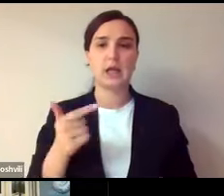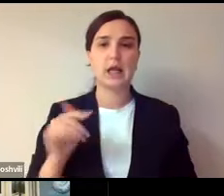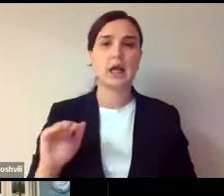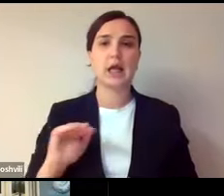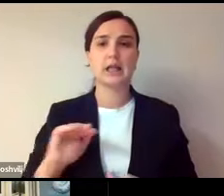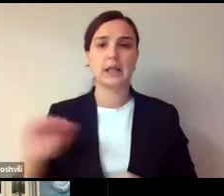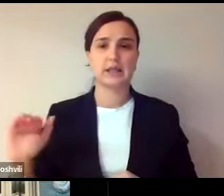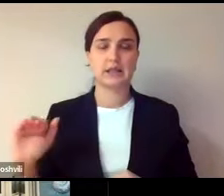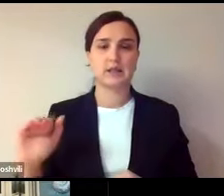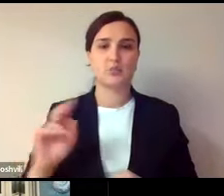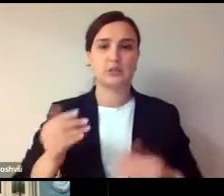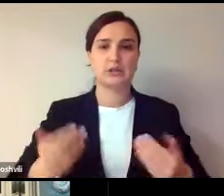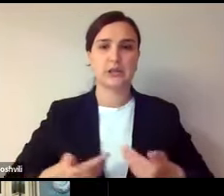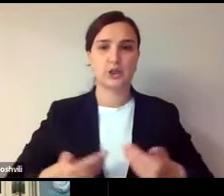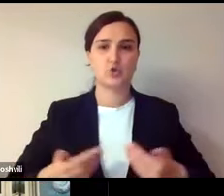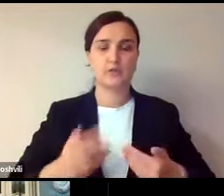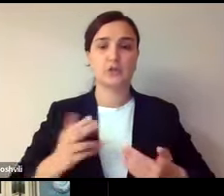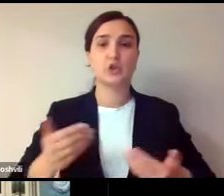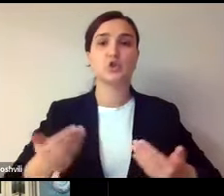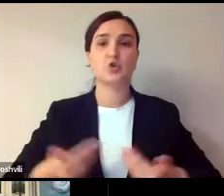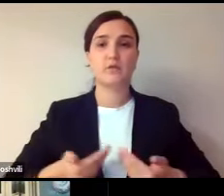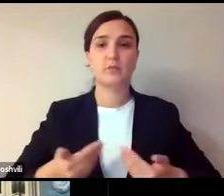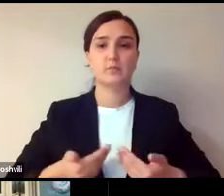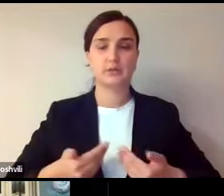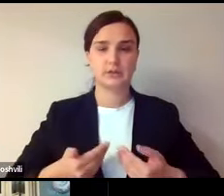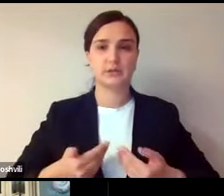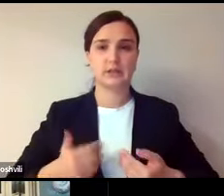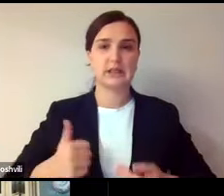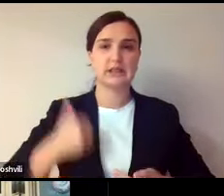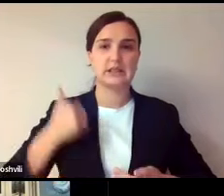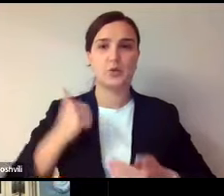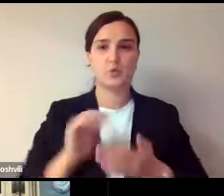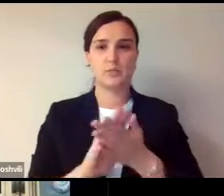გარანტირებული საცხოვრისი და ცხოვრების ღირსეული